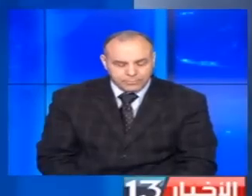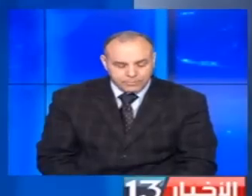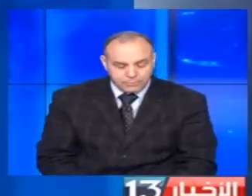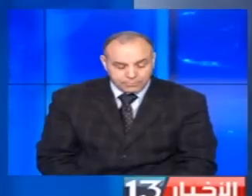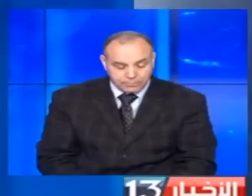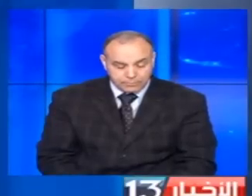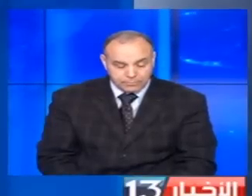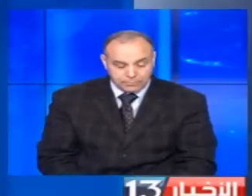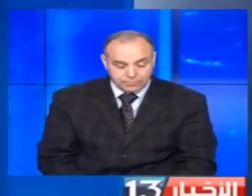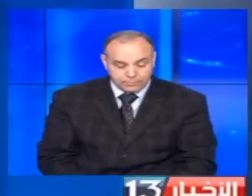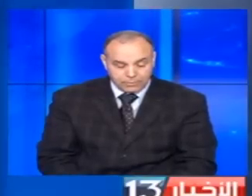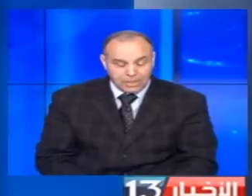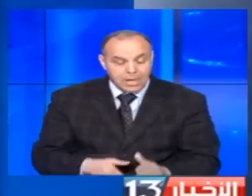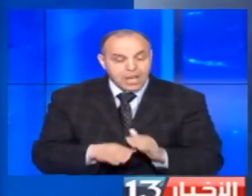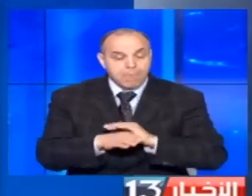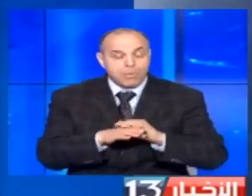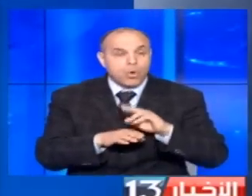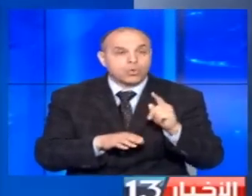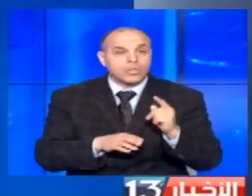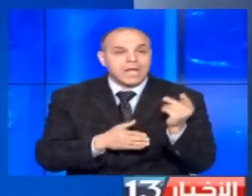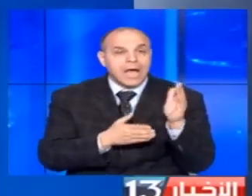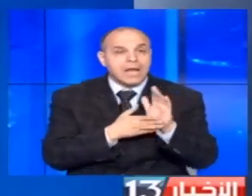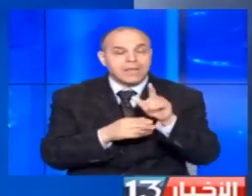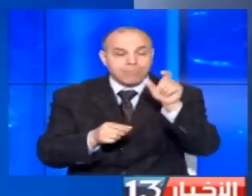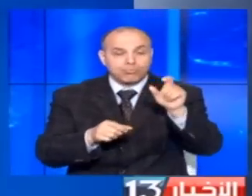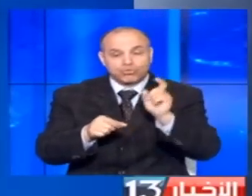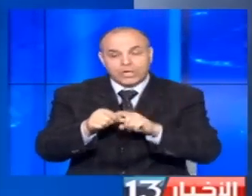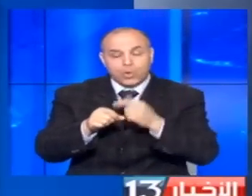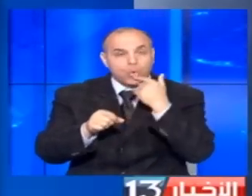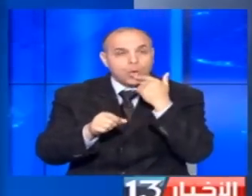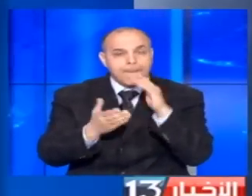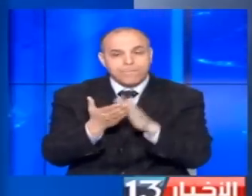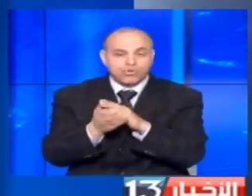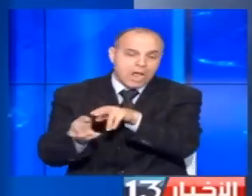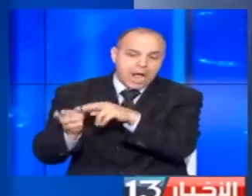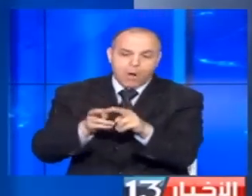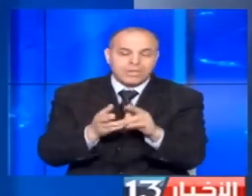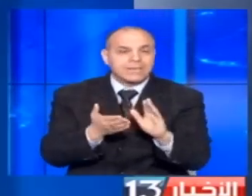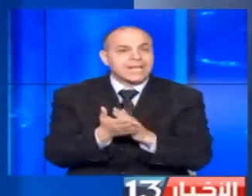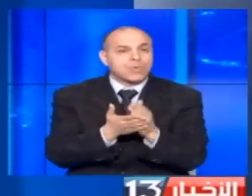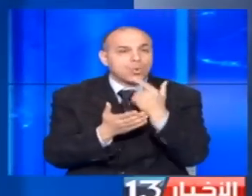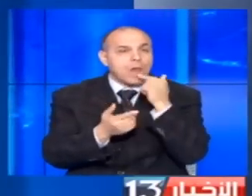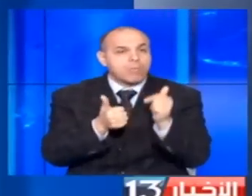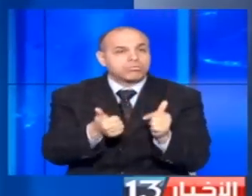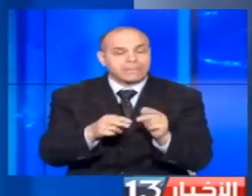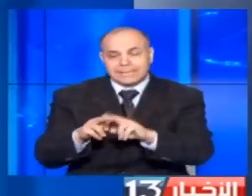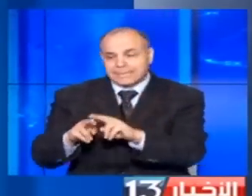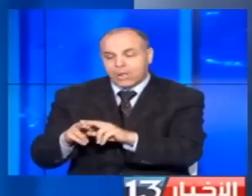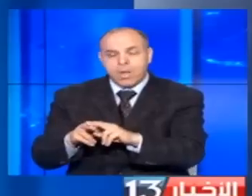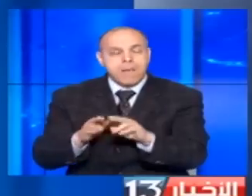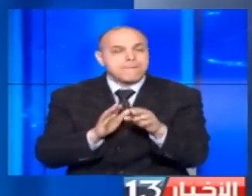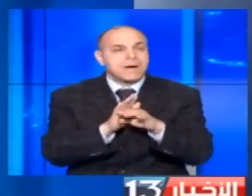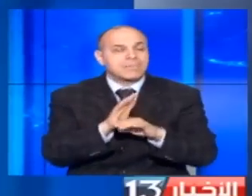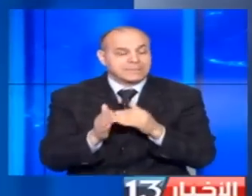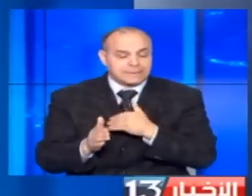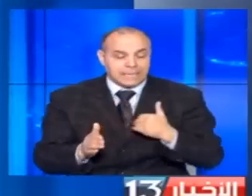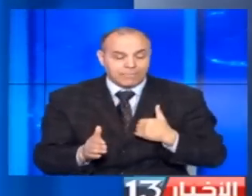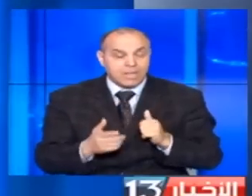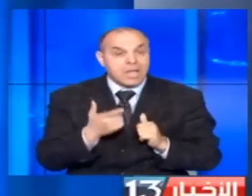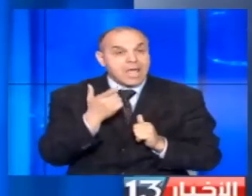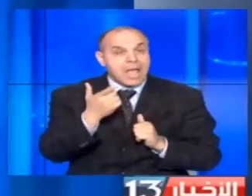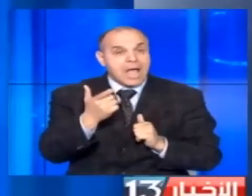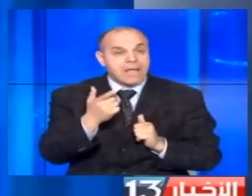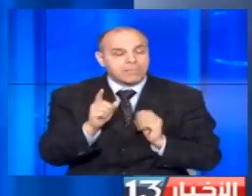خاصه في شان اخر عرض المشاركون في اعاده المشروع في اعداد المشروع الاصلاحي للمنظومه الصحيه